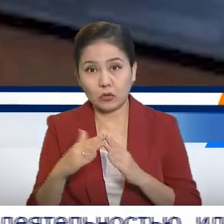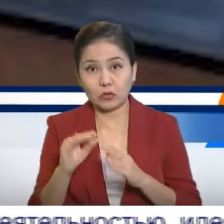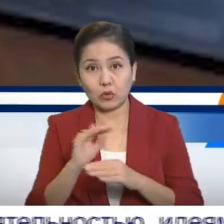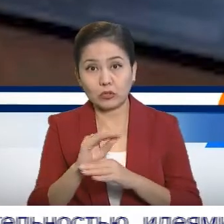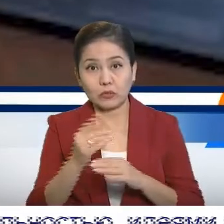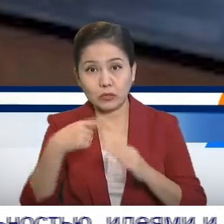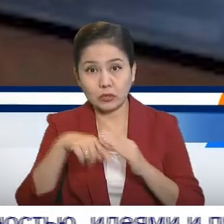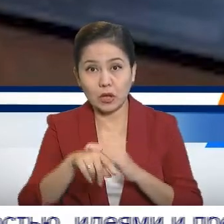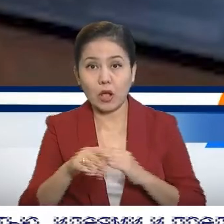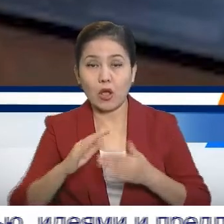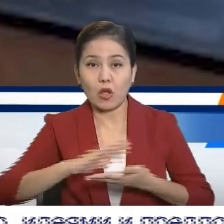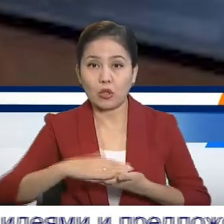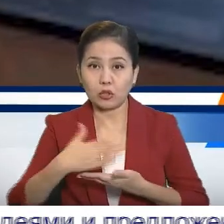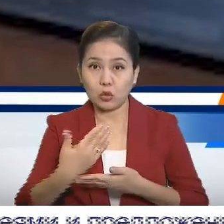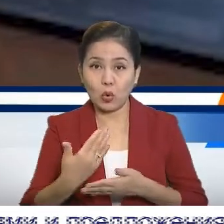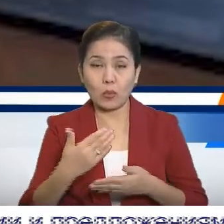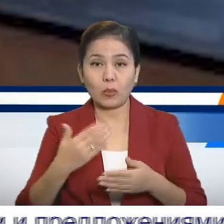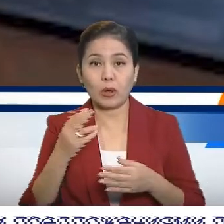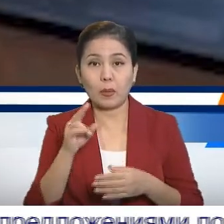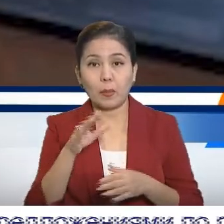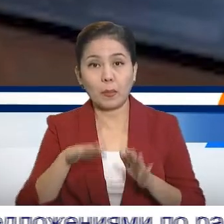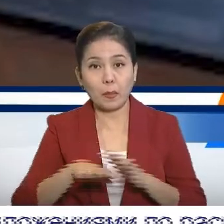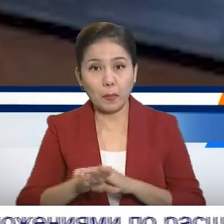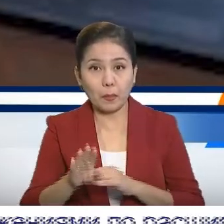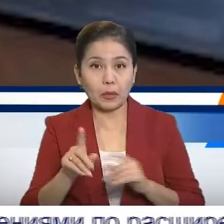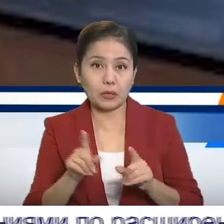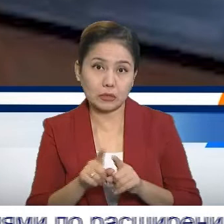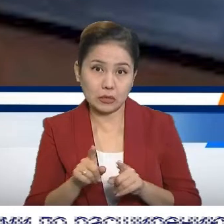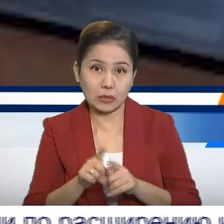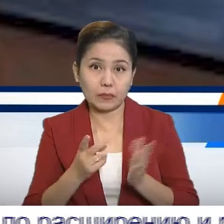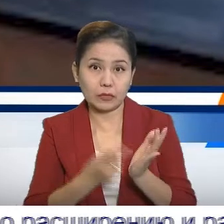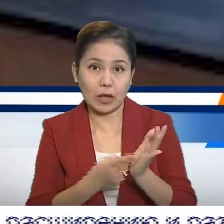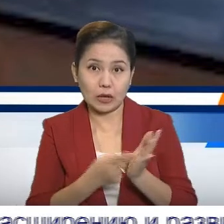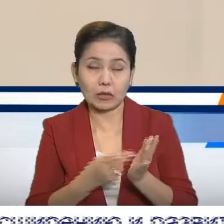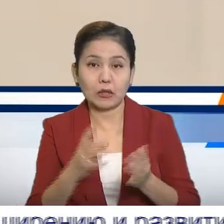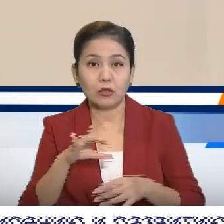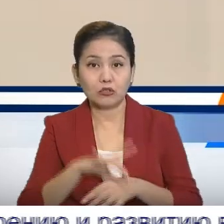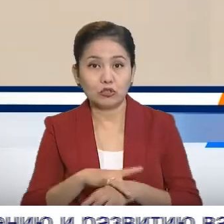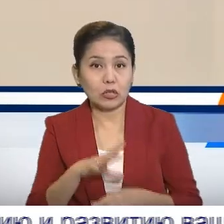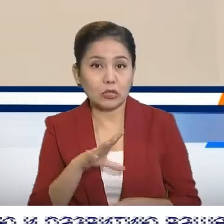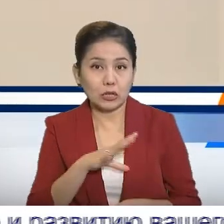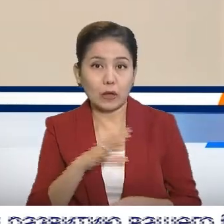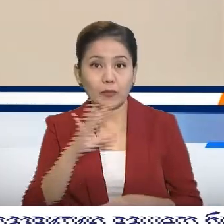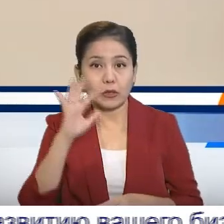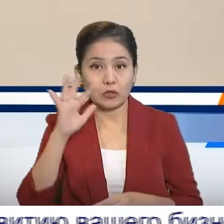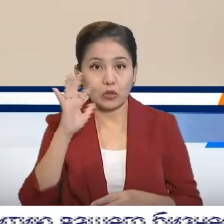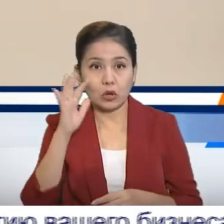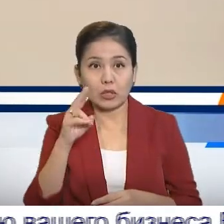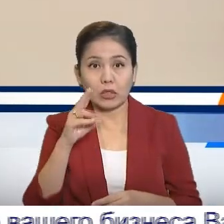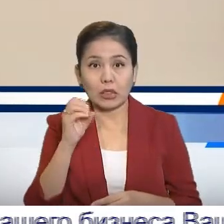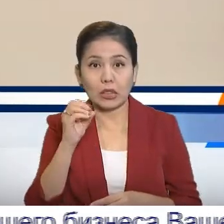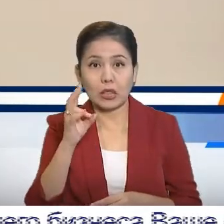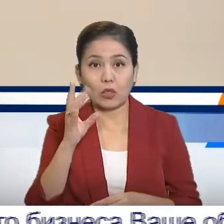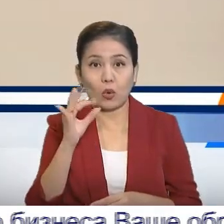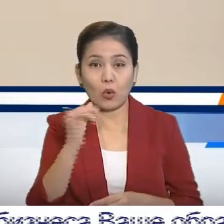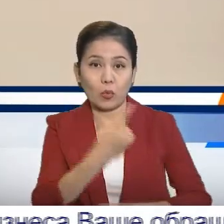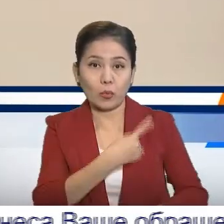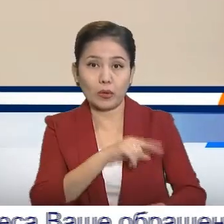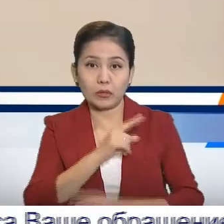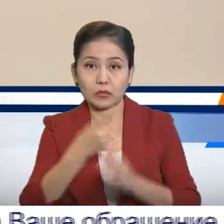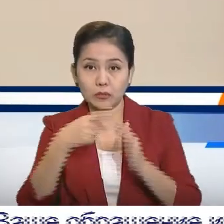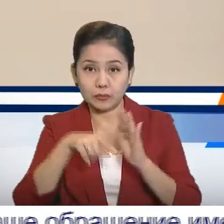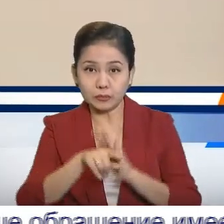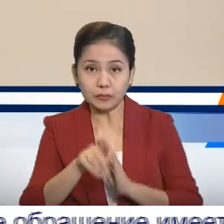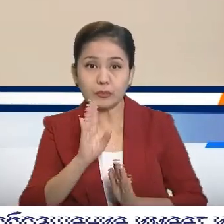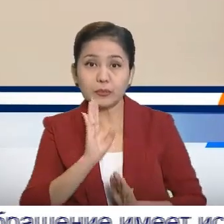ravishda notebook va Canon nomli printer ham ashyoviy dalil sifatida olingan. Surxondaryolik Denov tumani tibbiyot birlashmasi